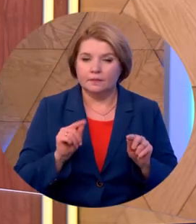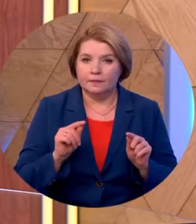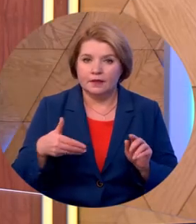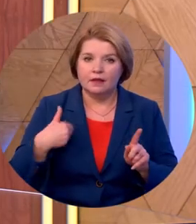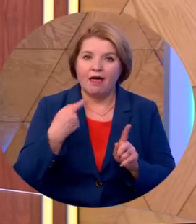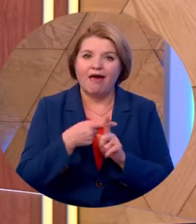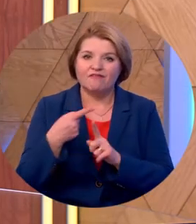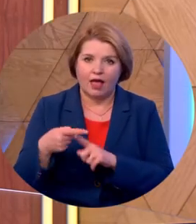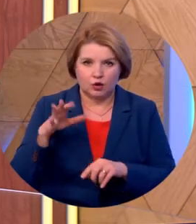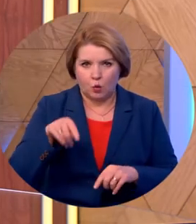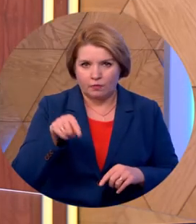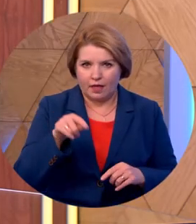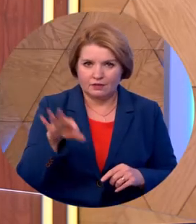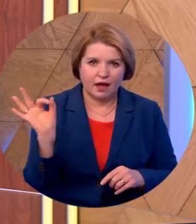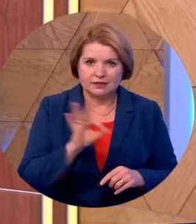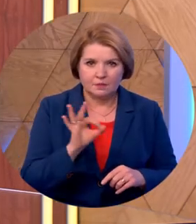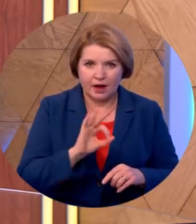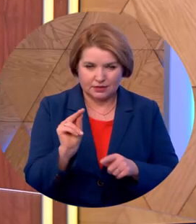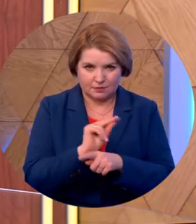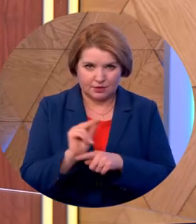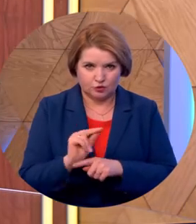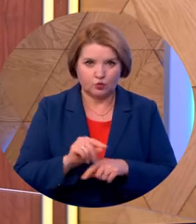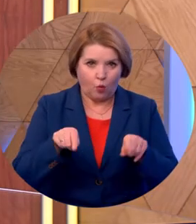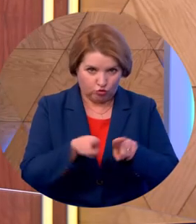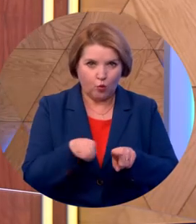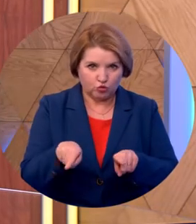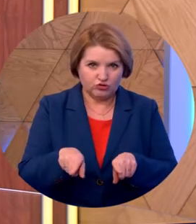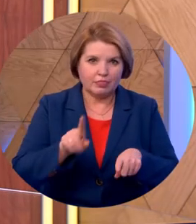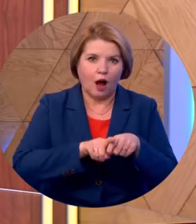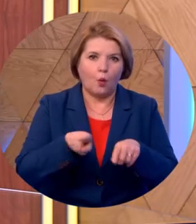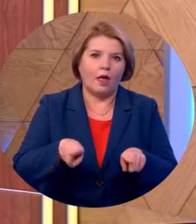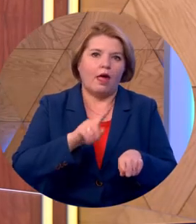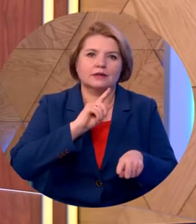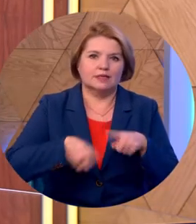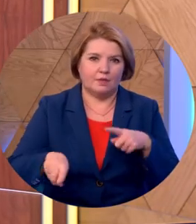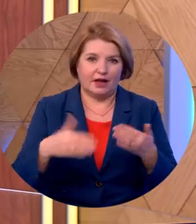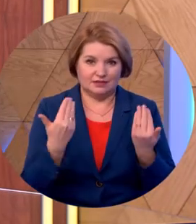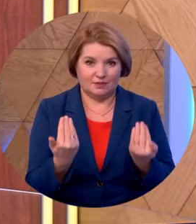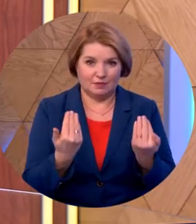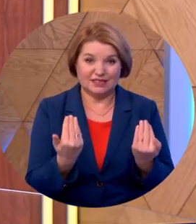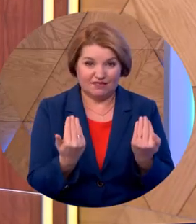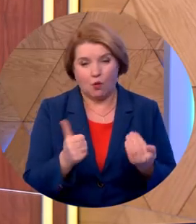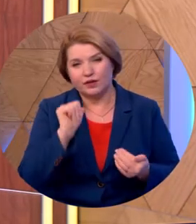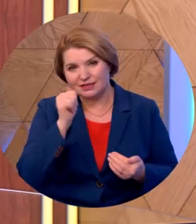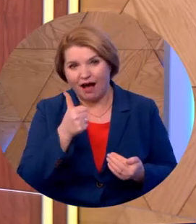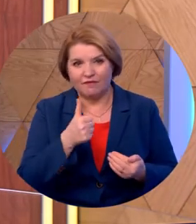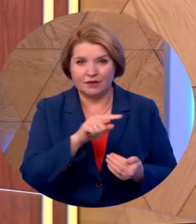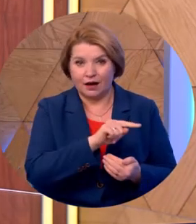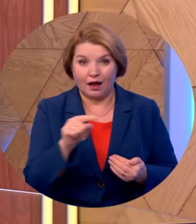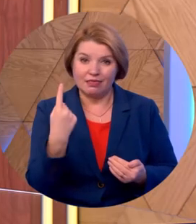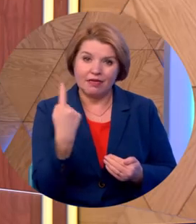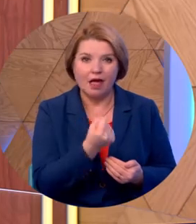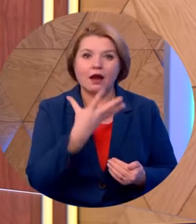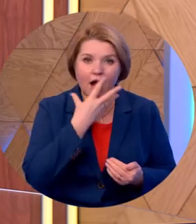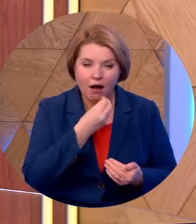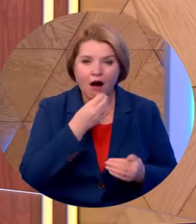экспрес процедур тоже такой же то есть вот сегодня завтра там неделю ты выглядишь Превосходно А дальше Всё сходит на нет